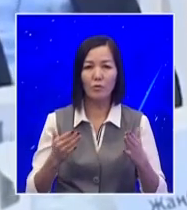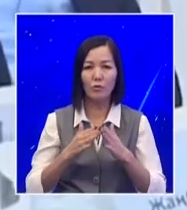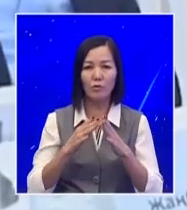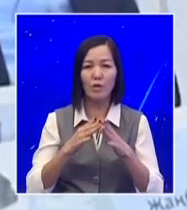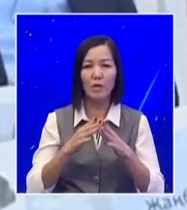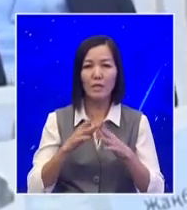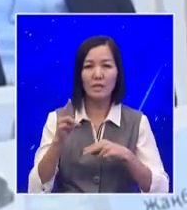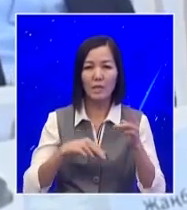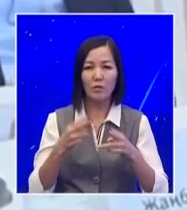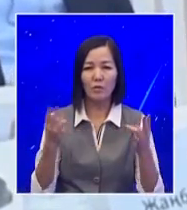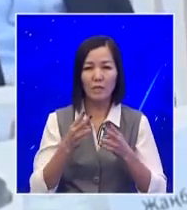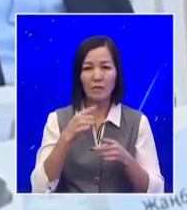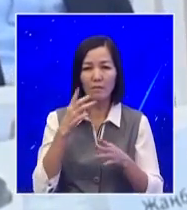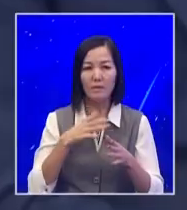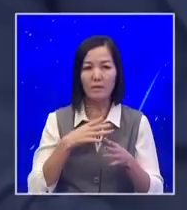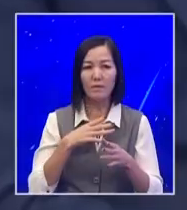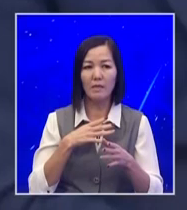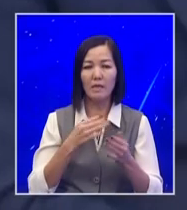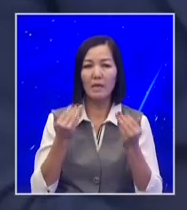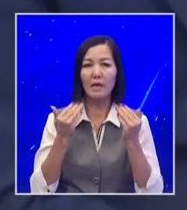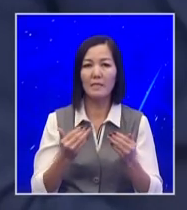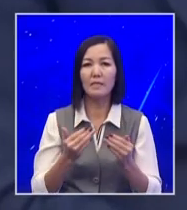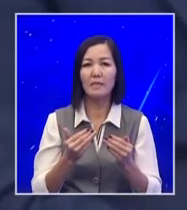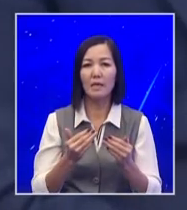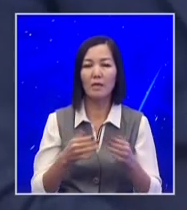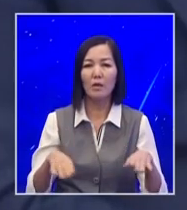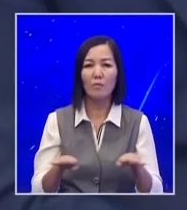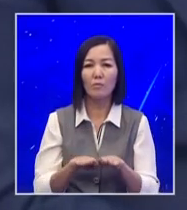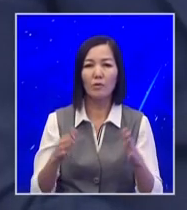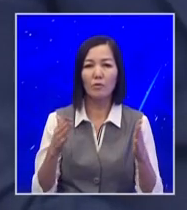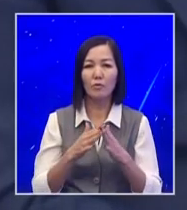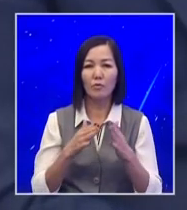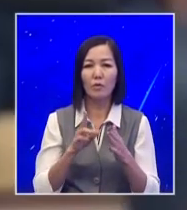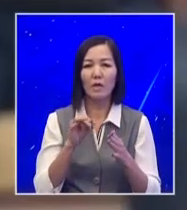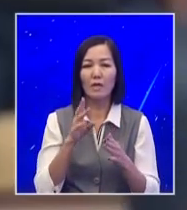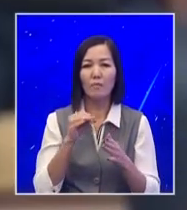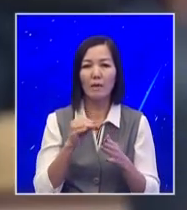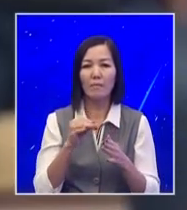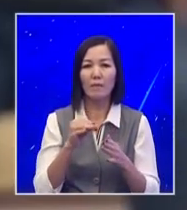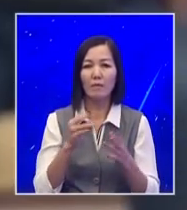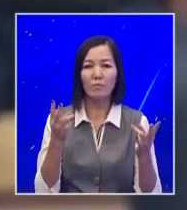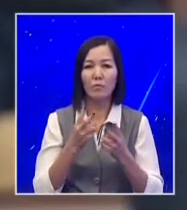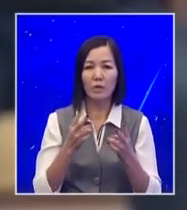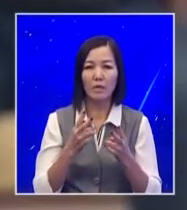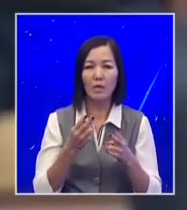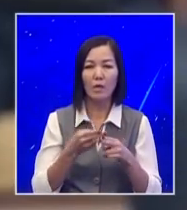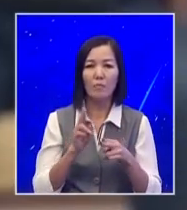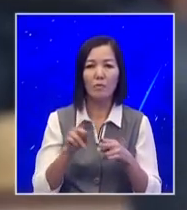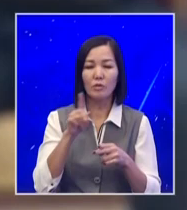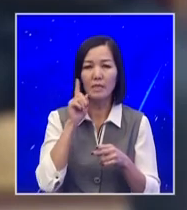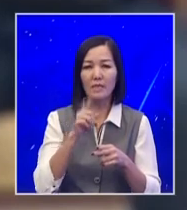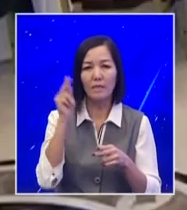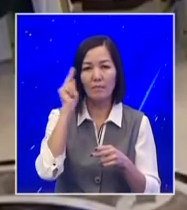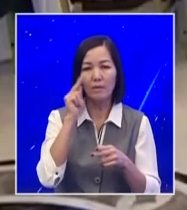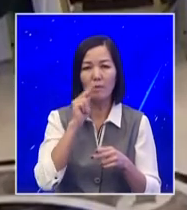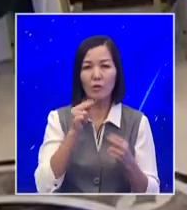үйлер салуы тиіс деп есептейді. Ақжолдықтардың айтуынша, мұндай тұрғын үйлер қарапайым әрі арзан болуы керек. Бұл жастарды білім алуға